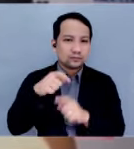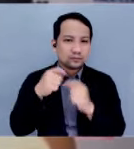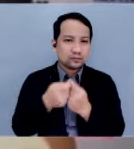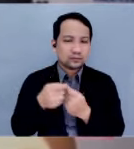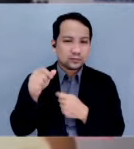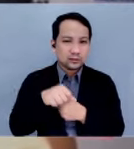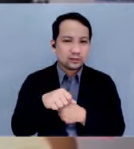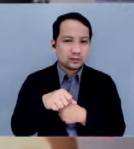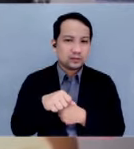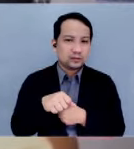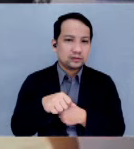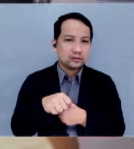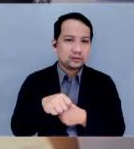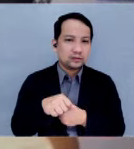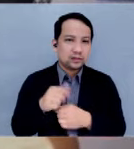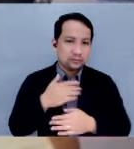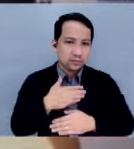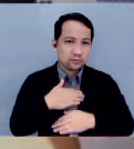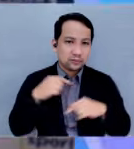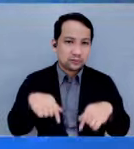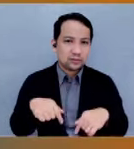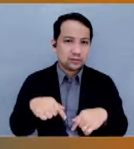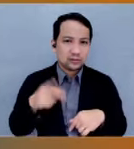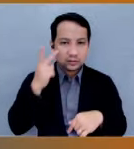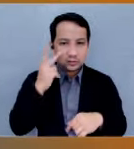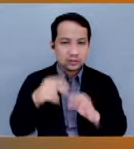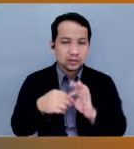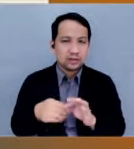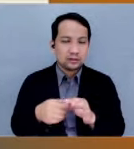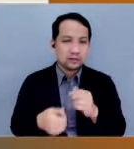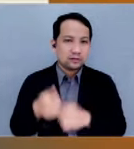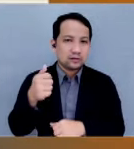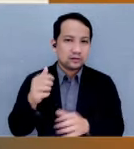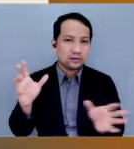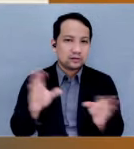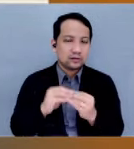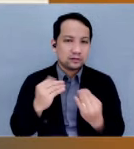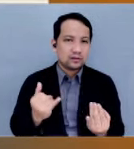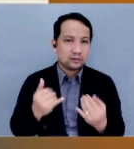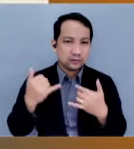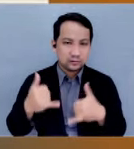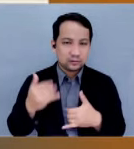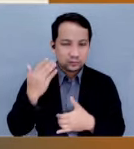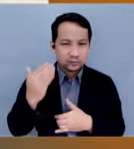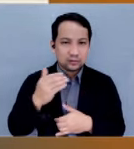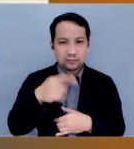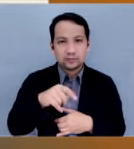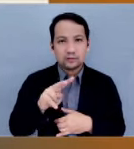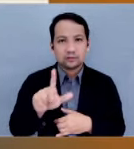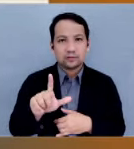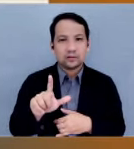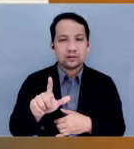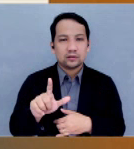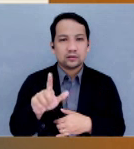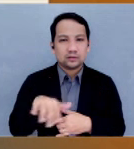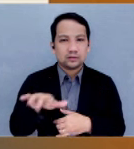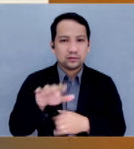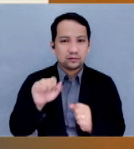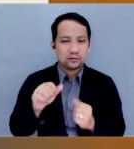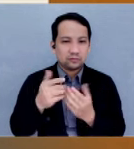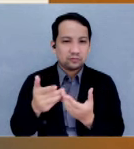na nakuha namin to. Umiinit na ang mga tagpo sa PVL All-Filipino Conference. Tuloy